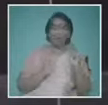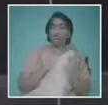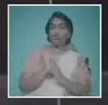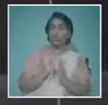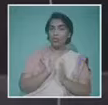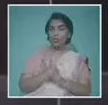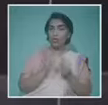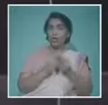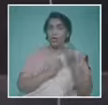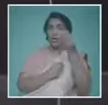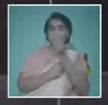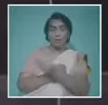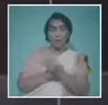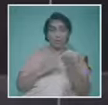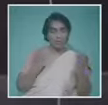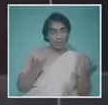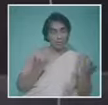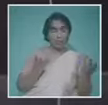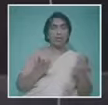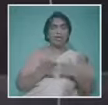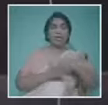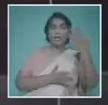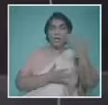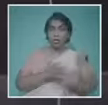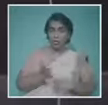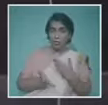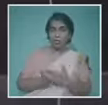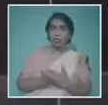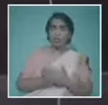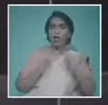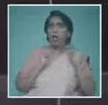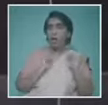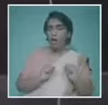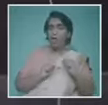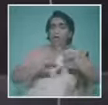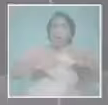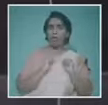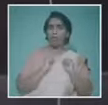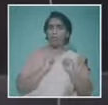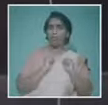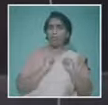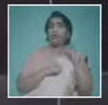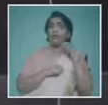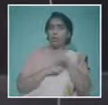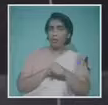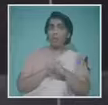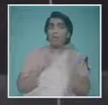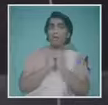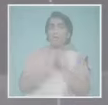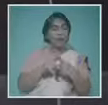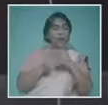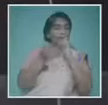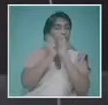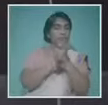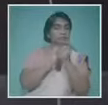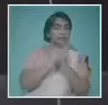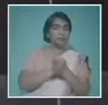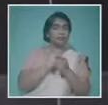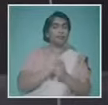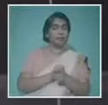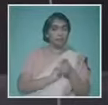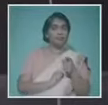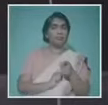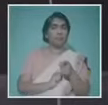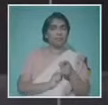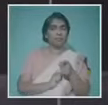සභාවට දෙන්න බැරි මේ වාර්තාව කොහමද අනිත් පුද්ගලයන්ට ගියේ? ඒකේ තියෙනවා කරන්න ඕනේ ඔක්කොම. කොහමද වැට් වැඩි